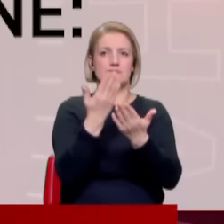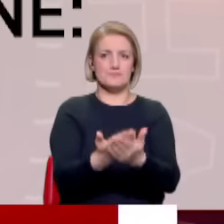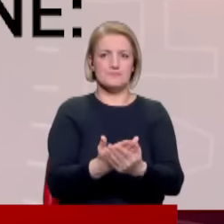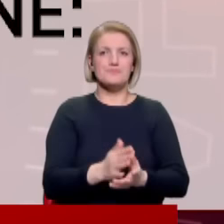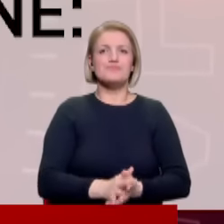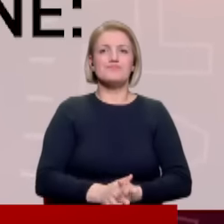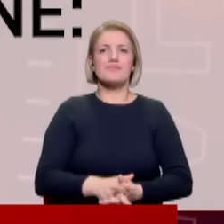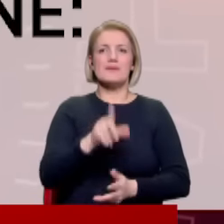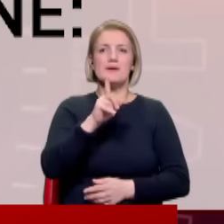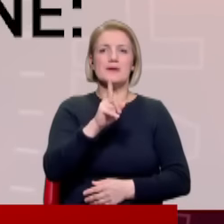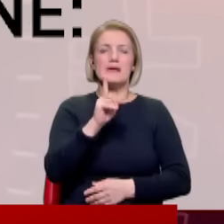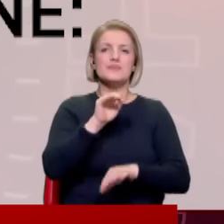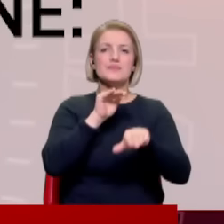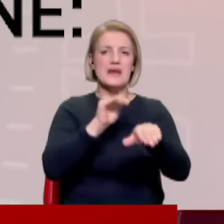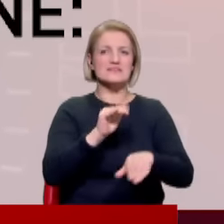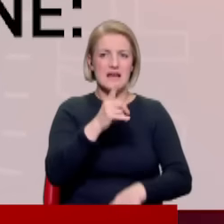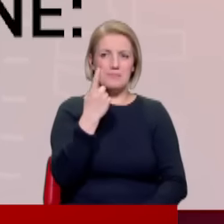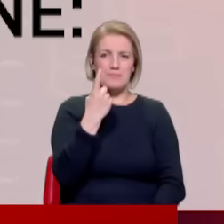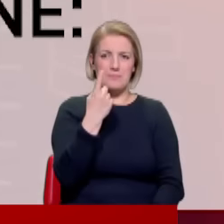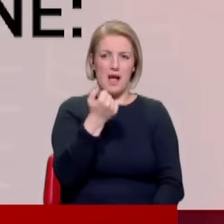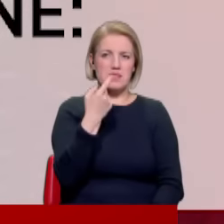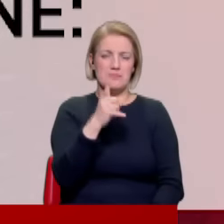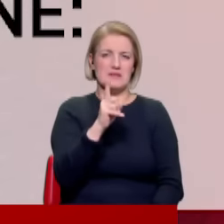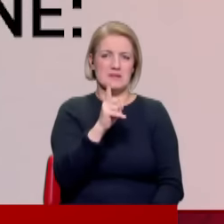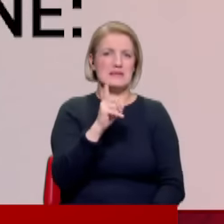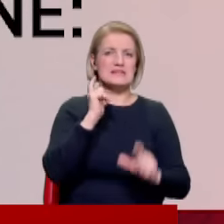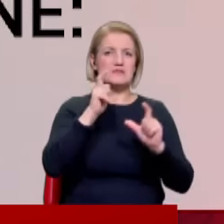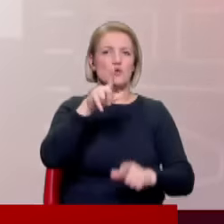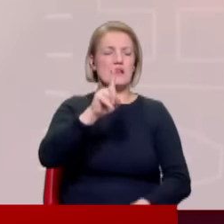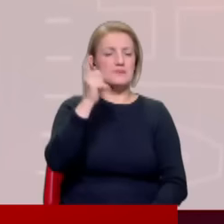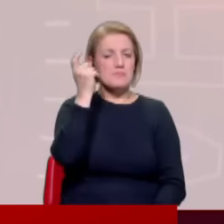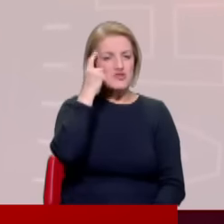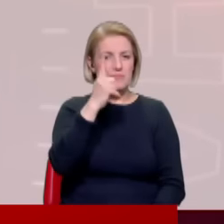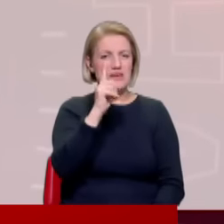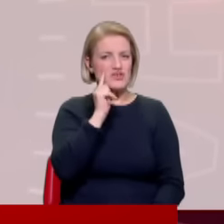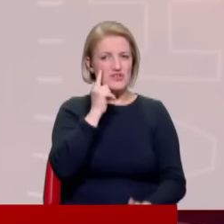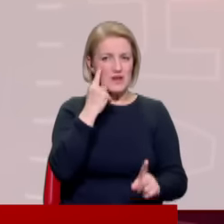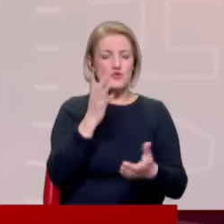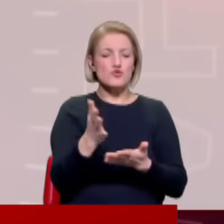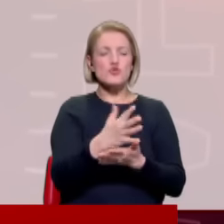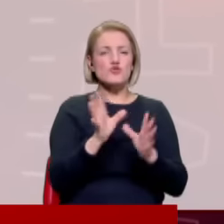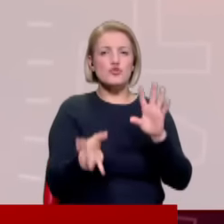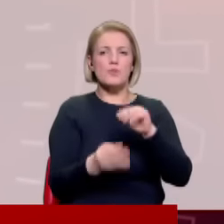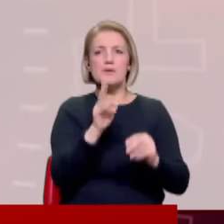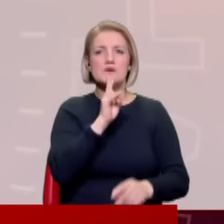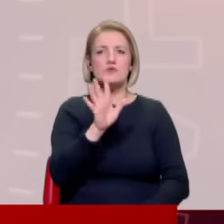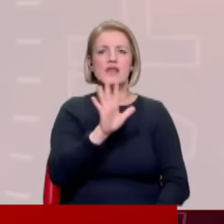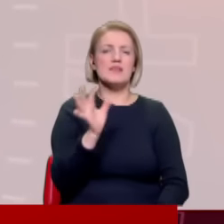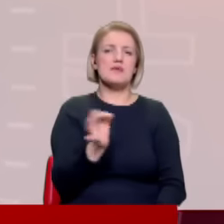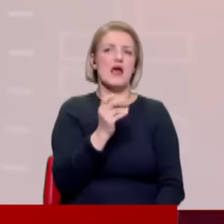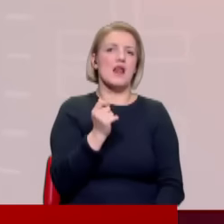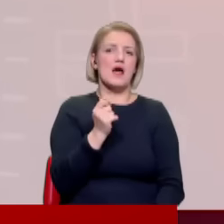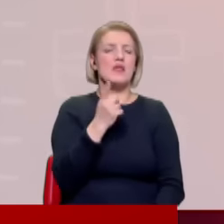çalışan varsa verilen desteği 6 bin liraya sigortalı başına. Toplam maliyeti 250 milyar